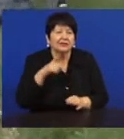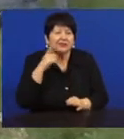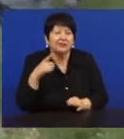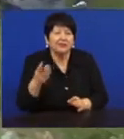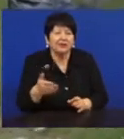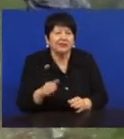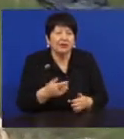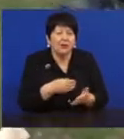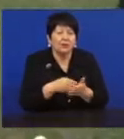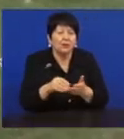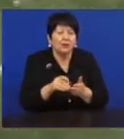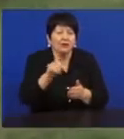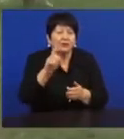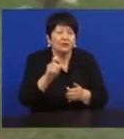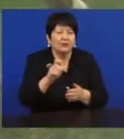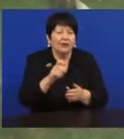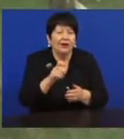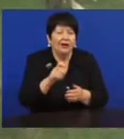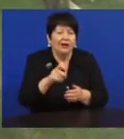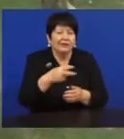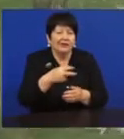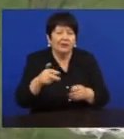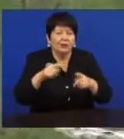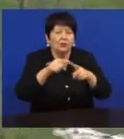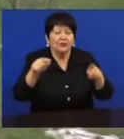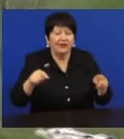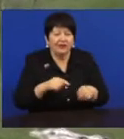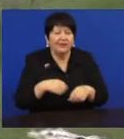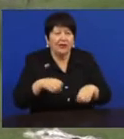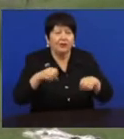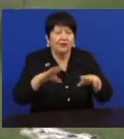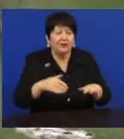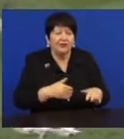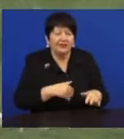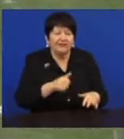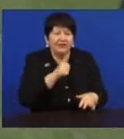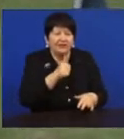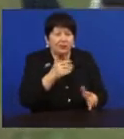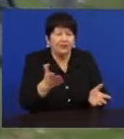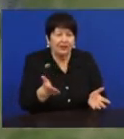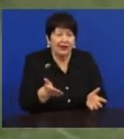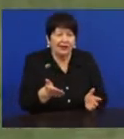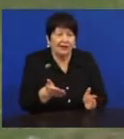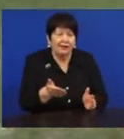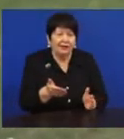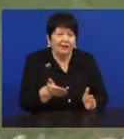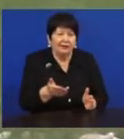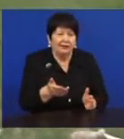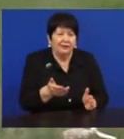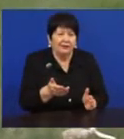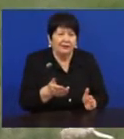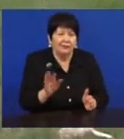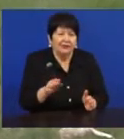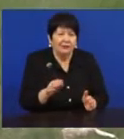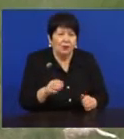100 de euro containere pentru deșeuri și chiar ați reușit să faceți și o încercare, primul pas, procurat și euro